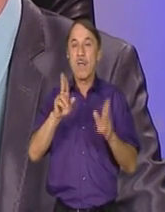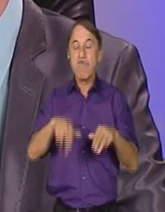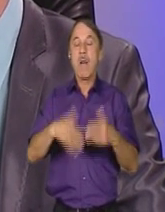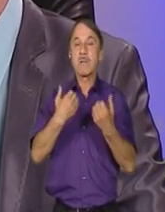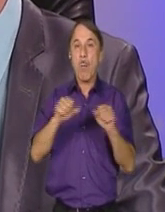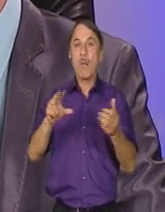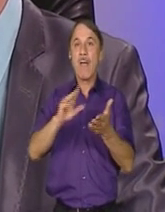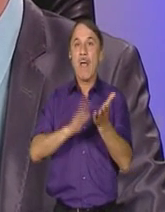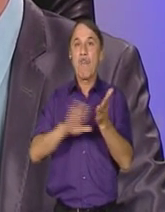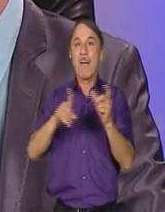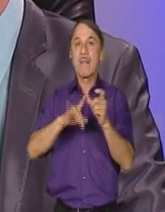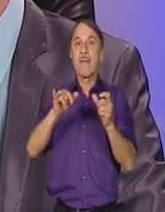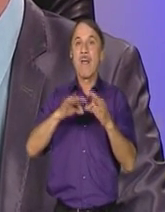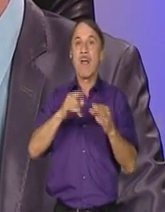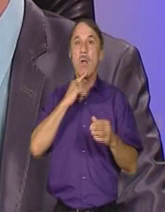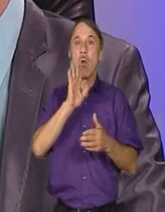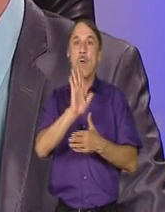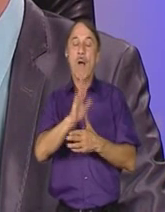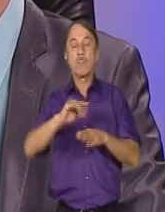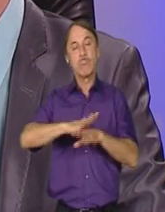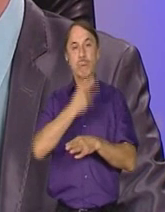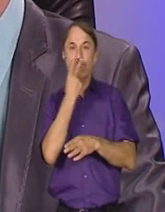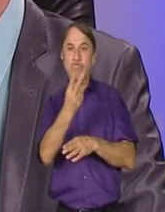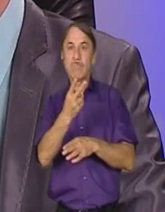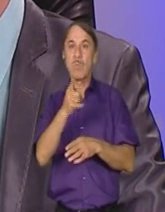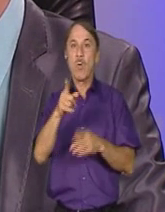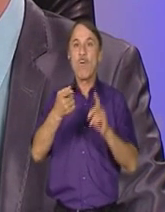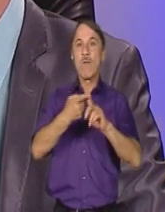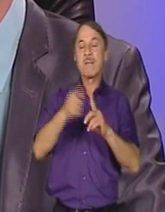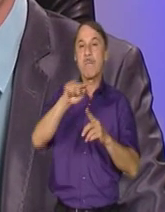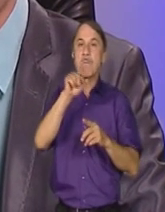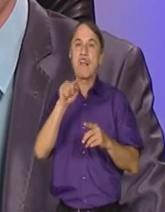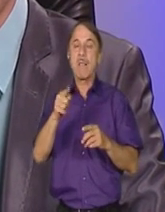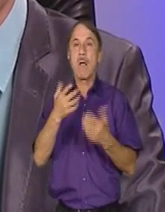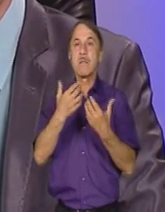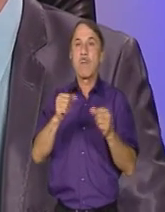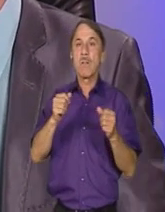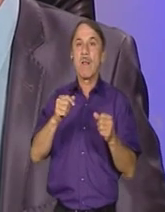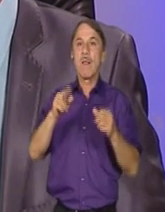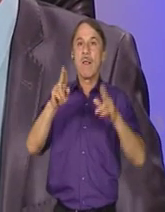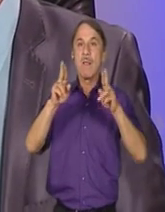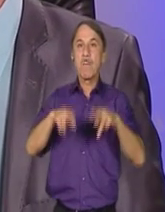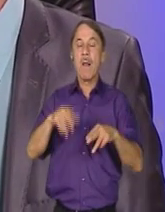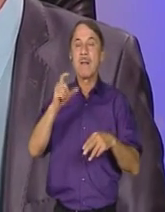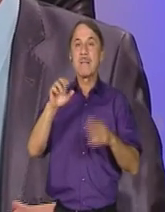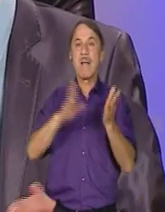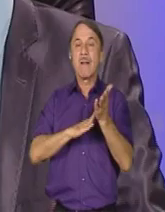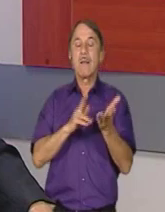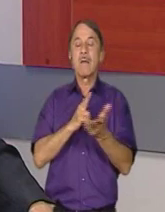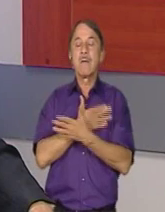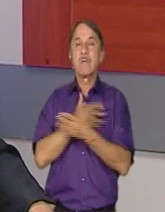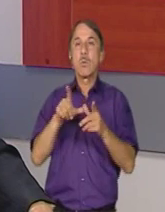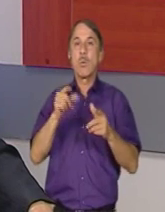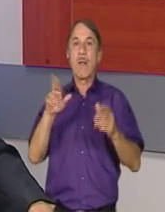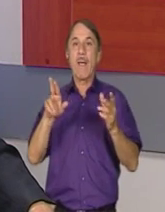ima, slobode medija ima, kakav je vaš utisak po tom pitanju? Ima cenzure,